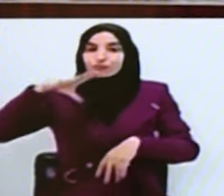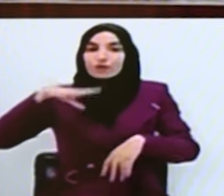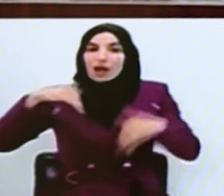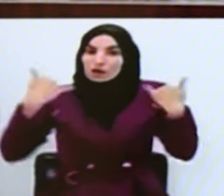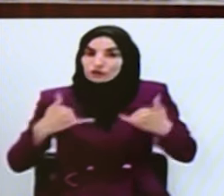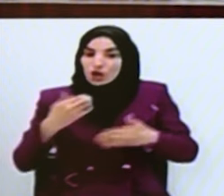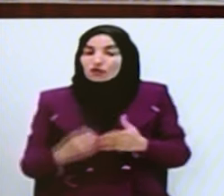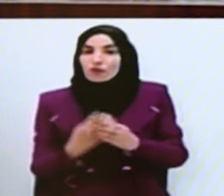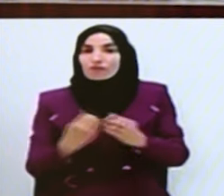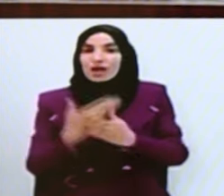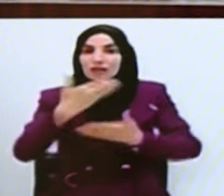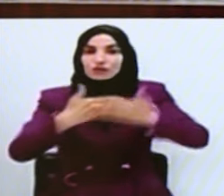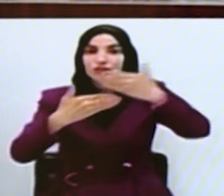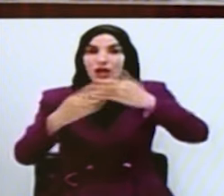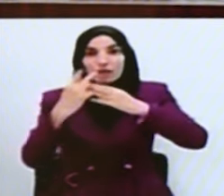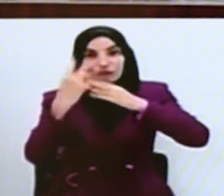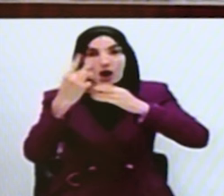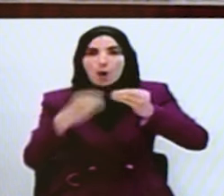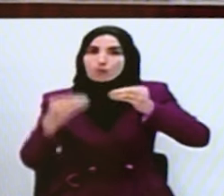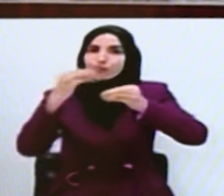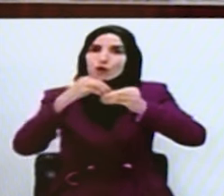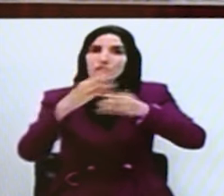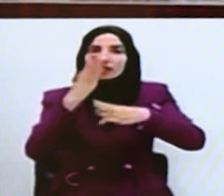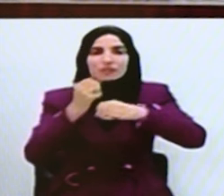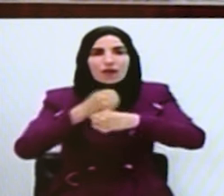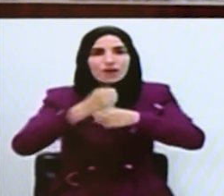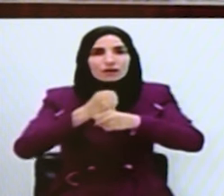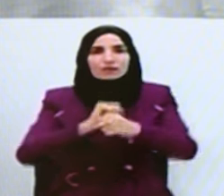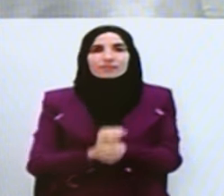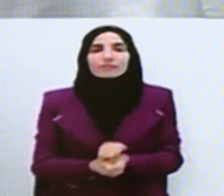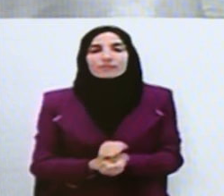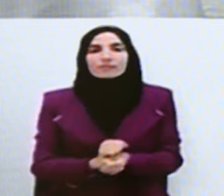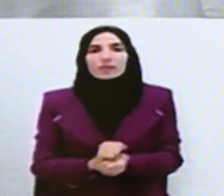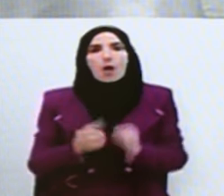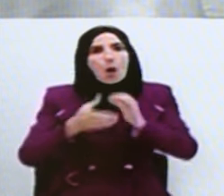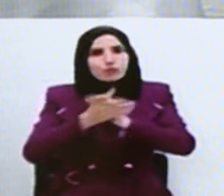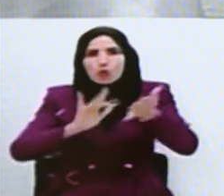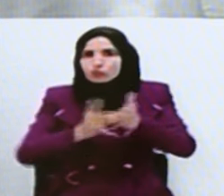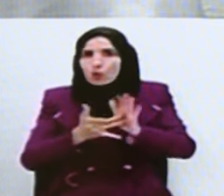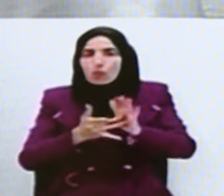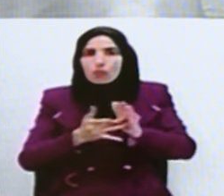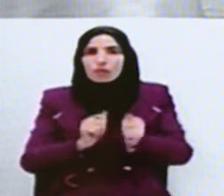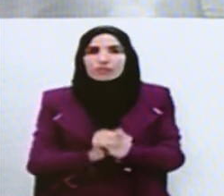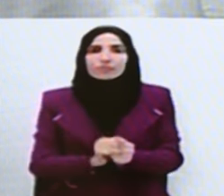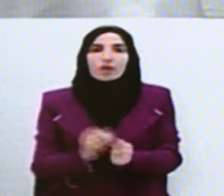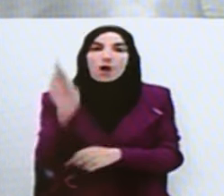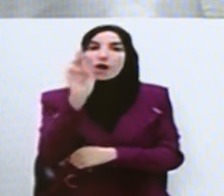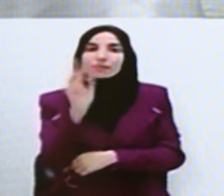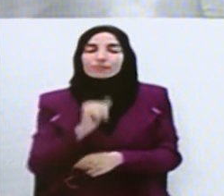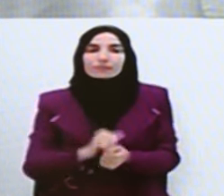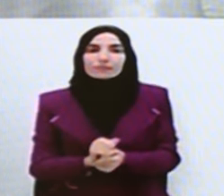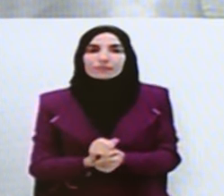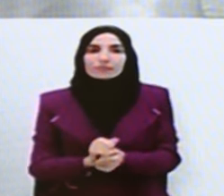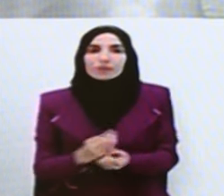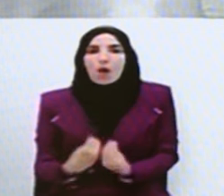الجديده التي تطلع الى المزيد من الانجازات الحضاريه وتتمسك بدورها الفاعل والمؤثر وتلقي